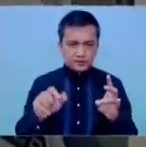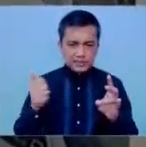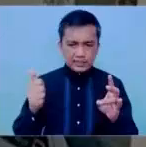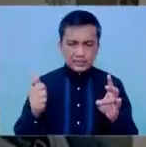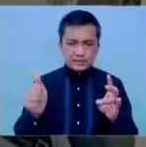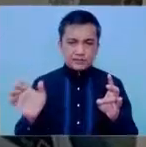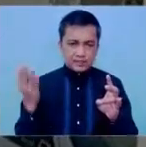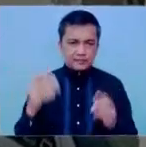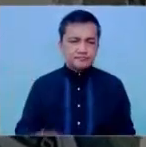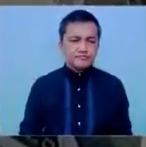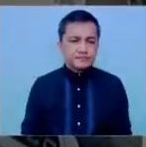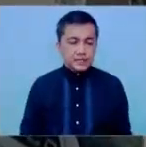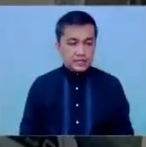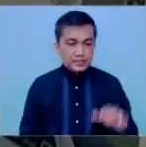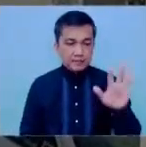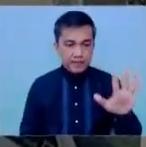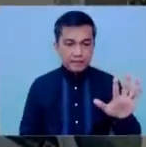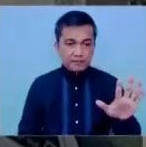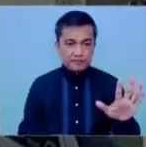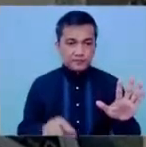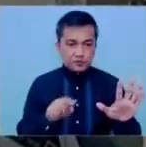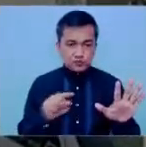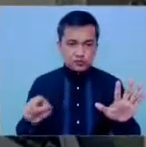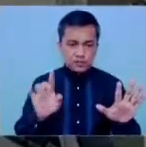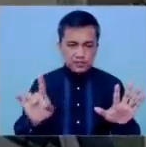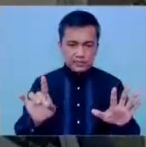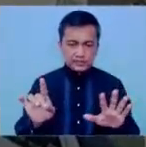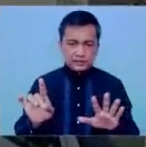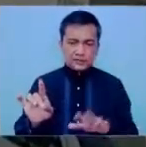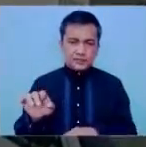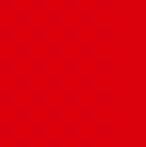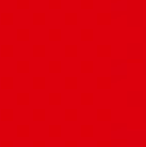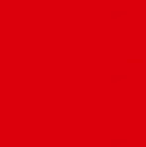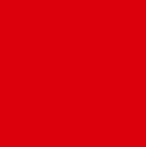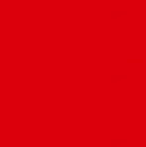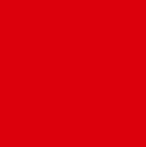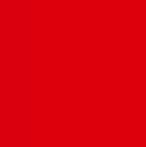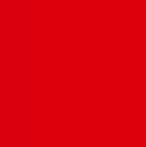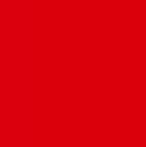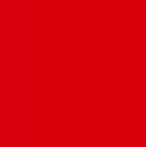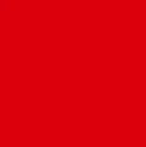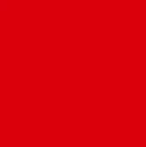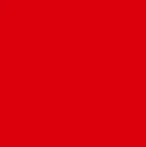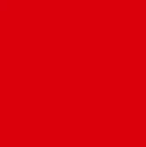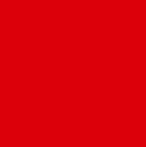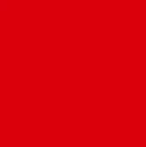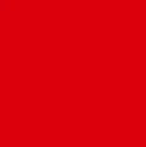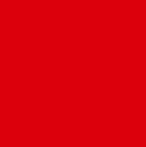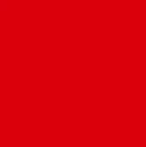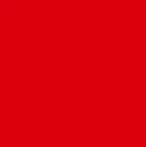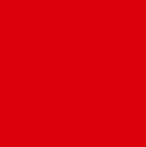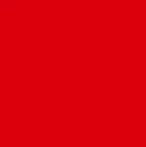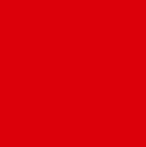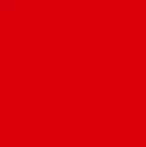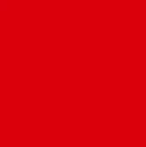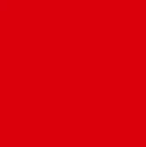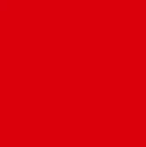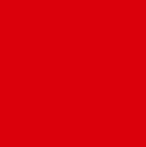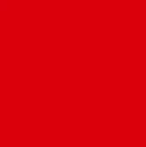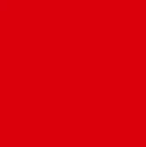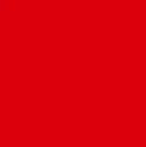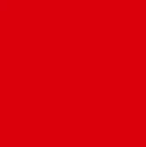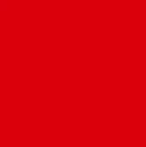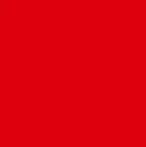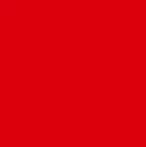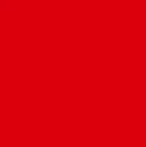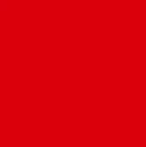umaga at alas 5 ng hapon hanggang alas 8 ng gabi. Mga kapatid, Cheryl Cosim po. Iba na